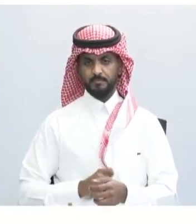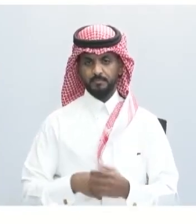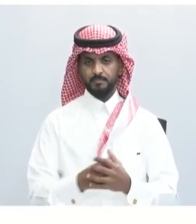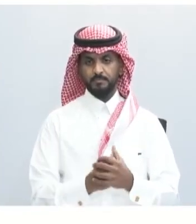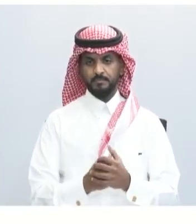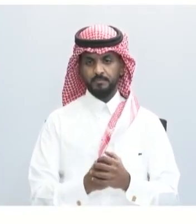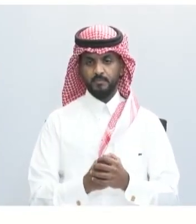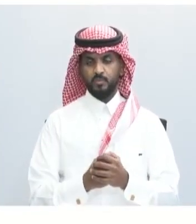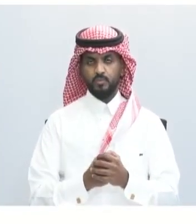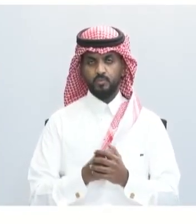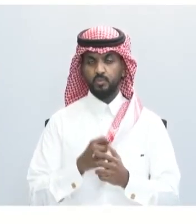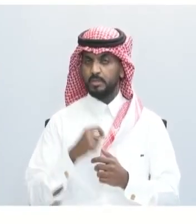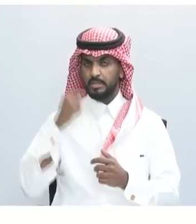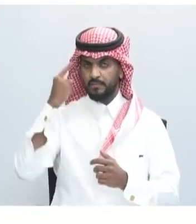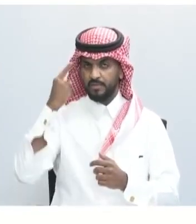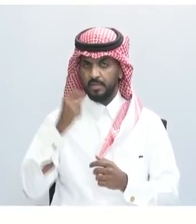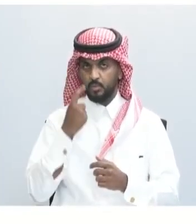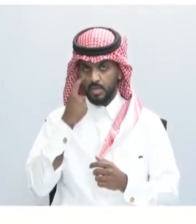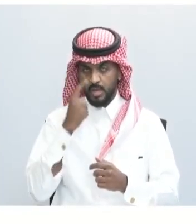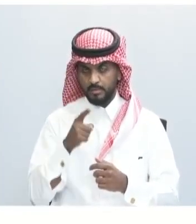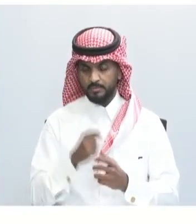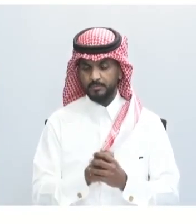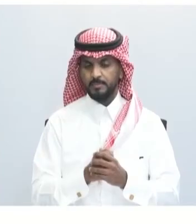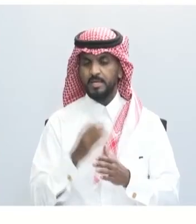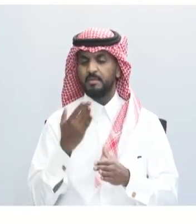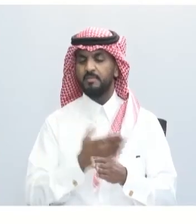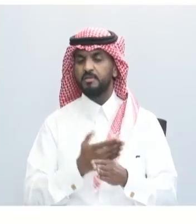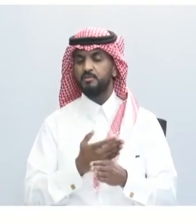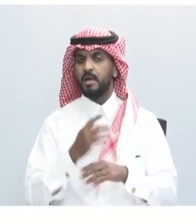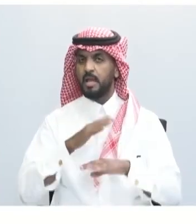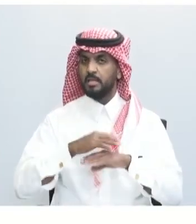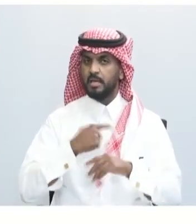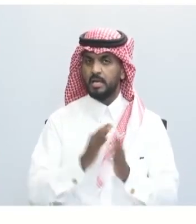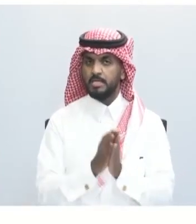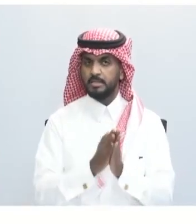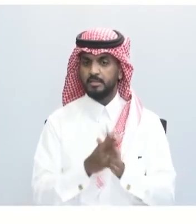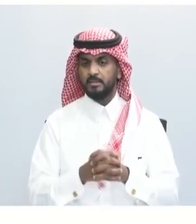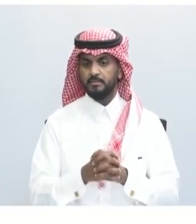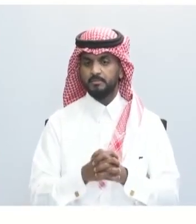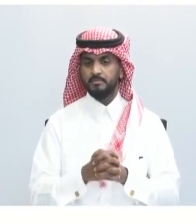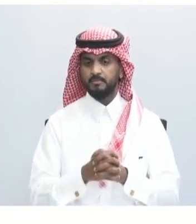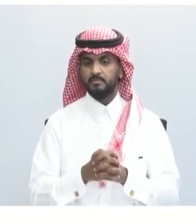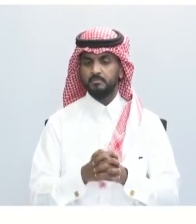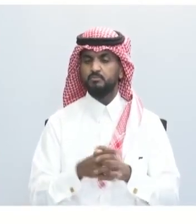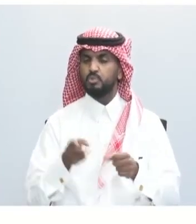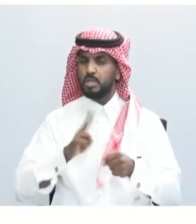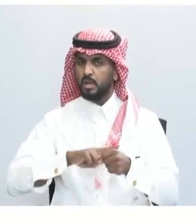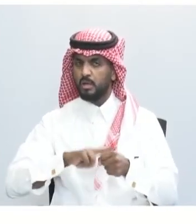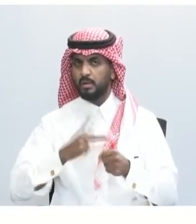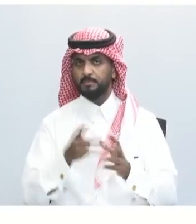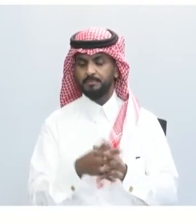التفكير الناقد لماذا يجب علينا غسل اليدين بصوره متكرره